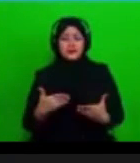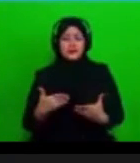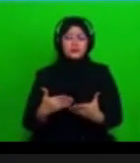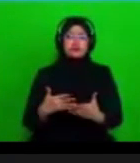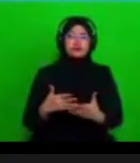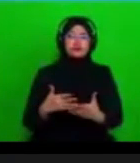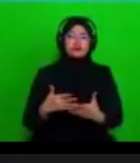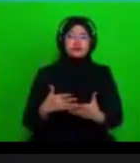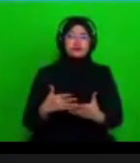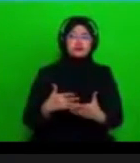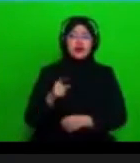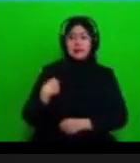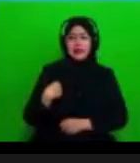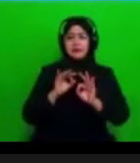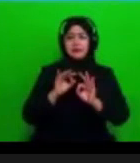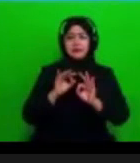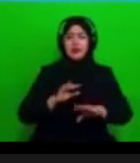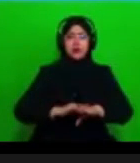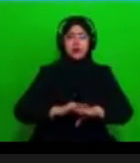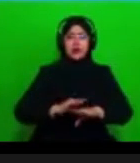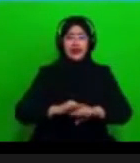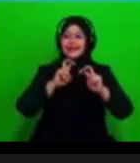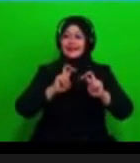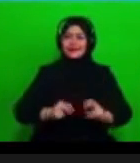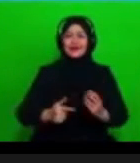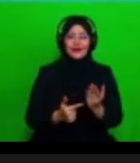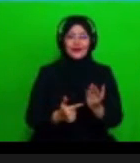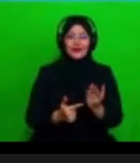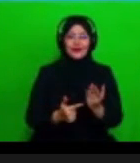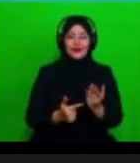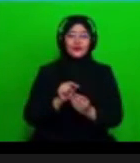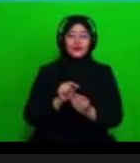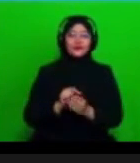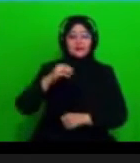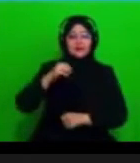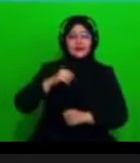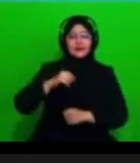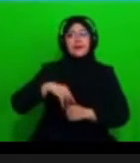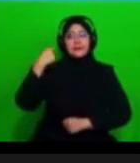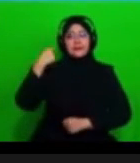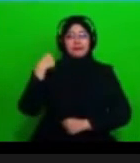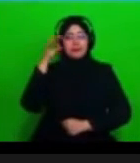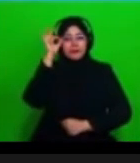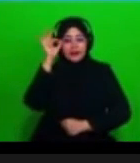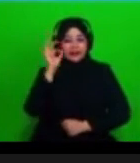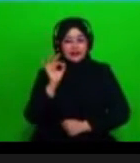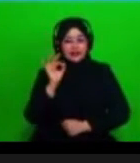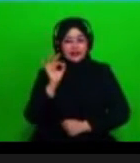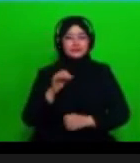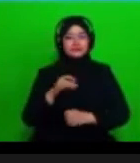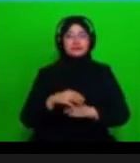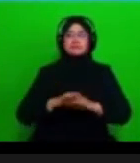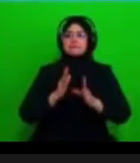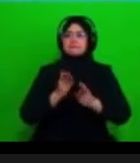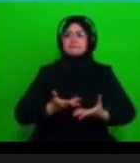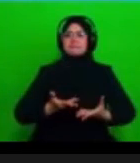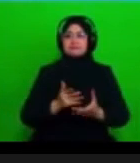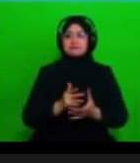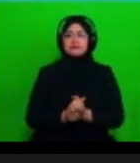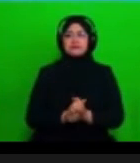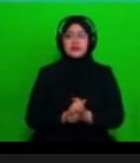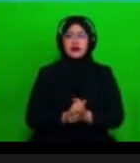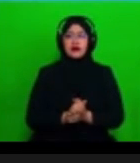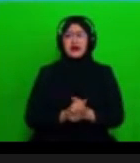dilakukan Kemendikbudristek ini dalam payung Merdeka Belajar. Kemudian yang ketiga adalah